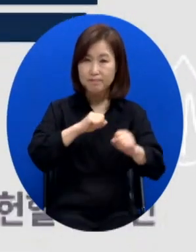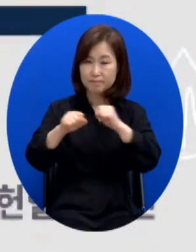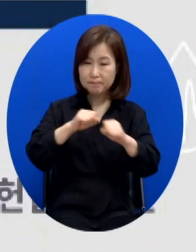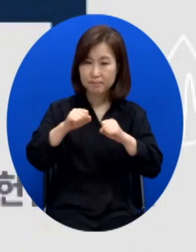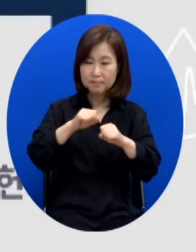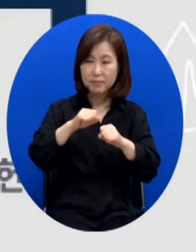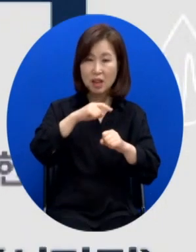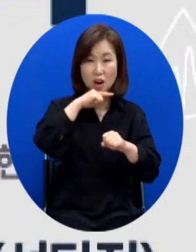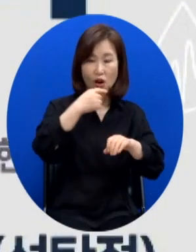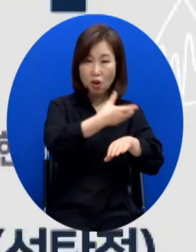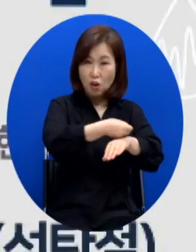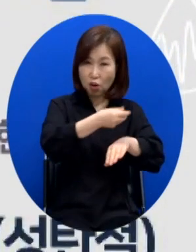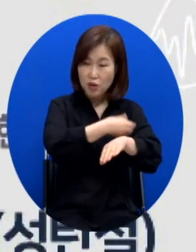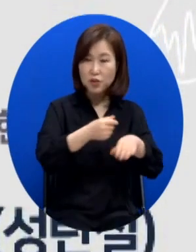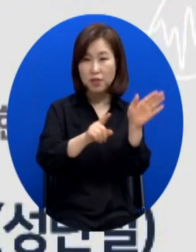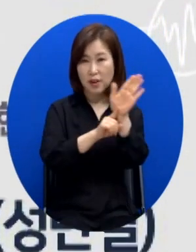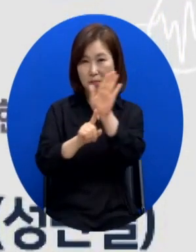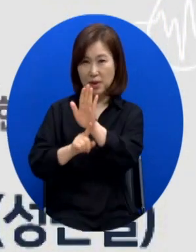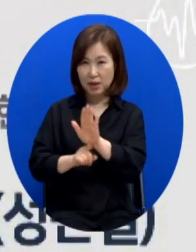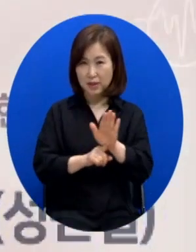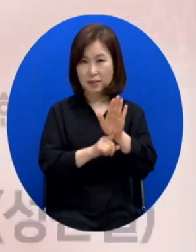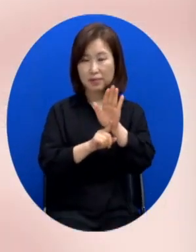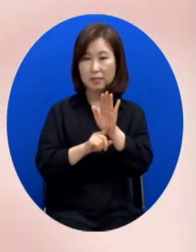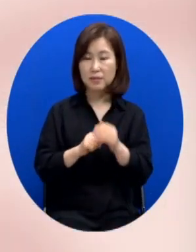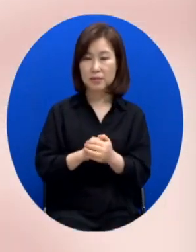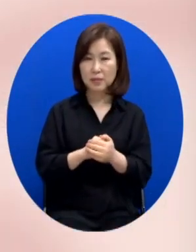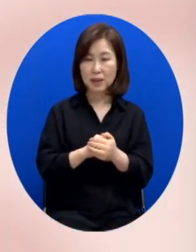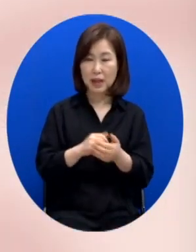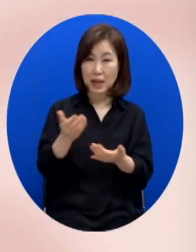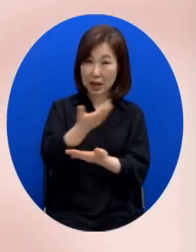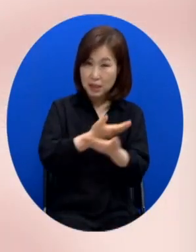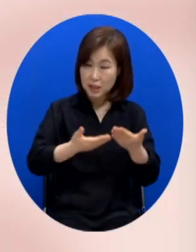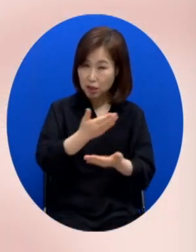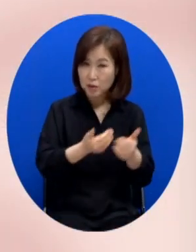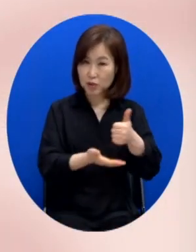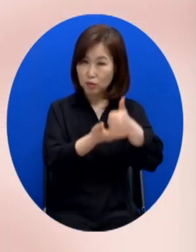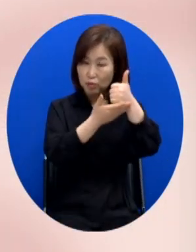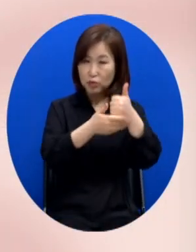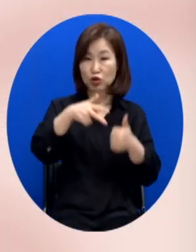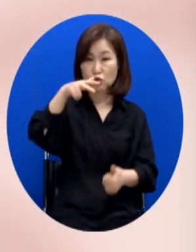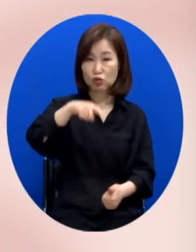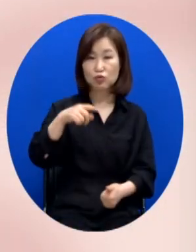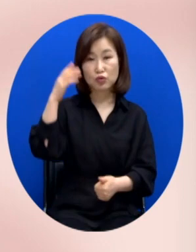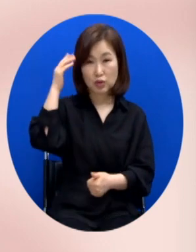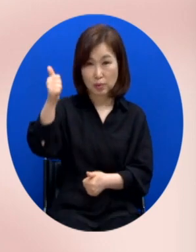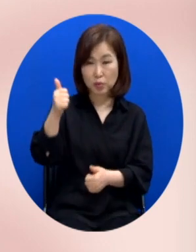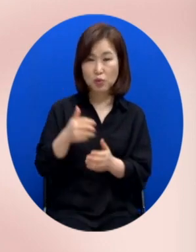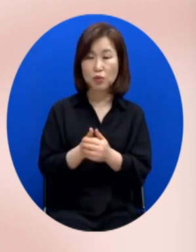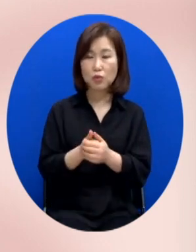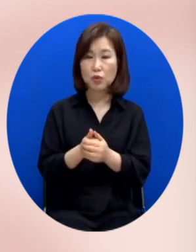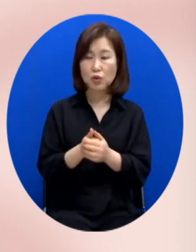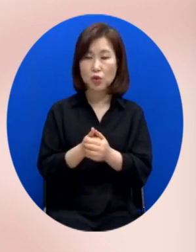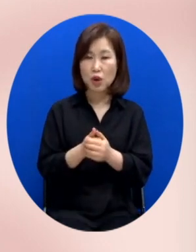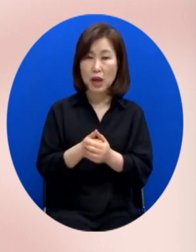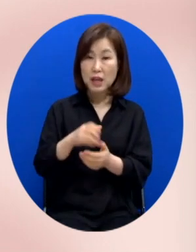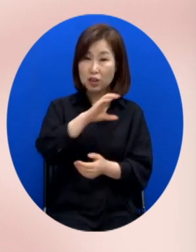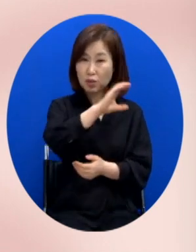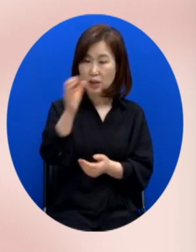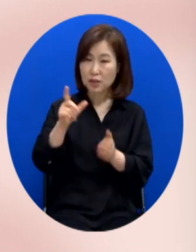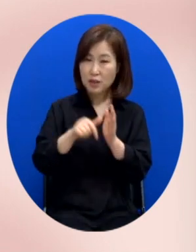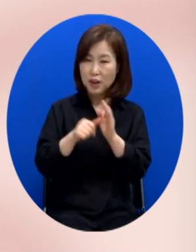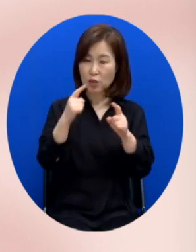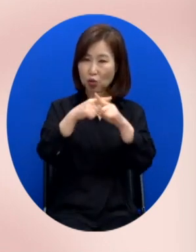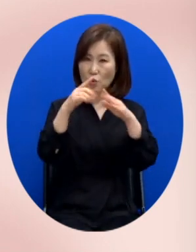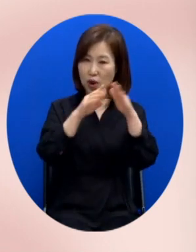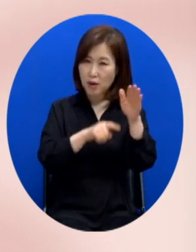헌혈 캠페인을 진행한다고 밝혔습니다. 사김과 섬김 주승종 공동대표는 성탄절을 맞아 교회가